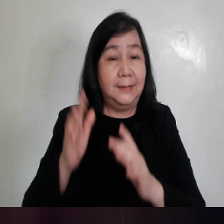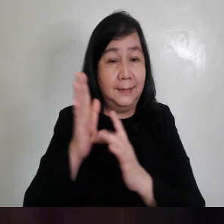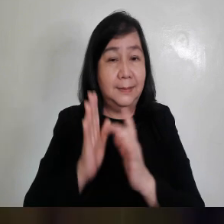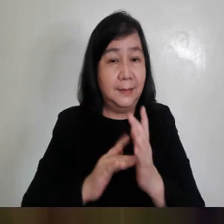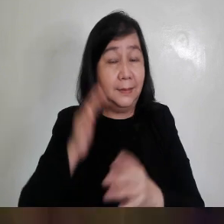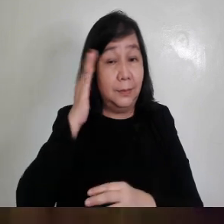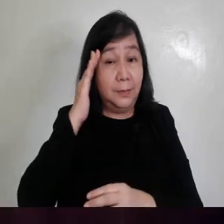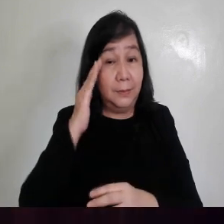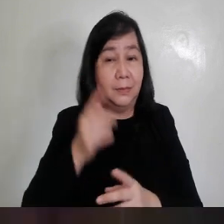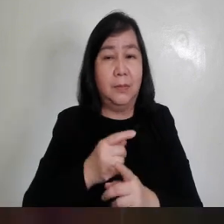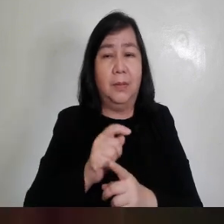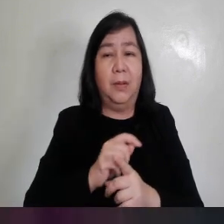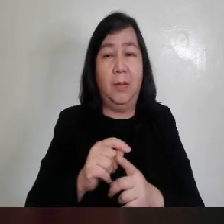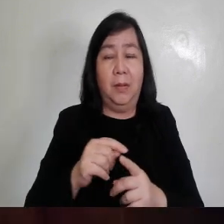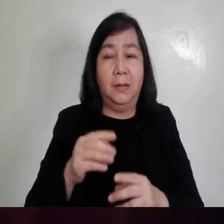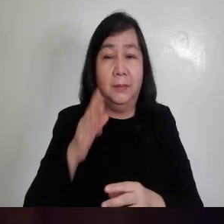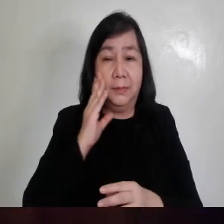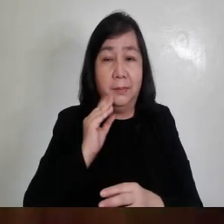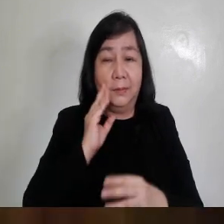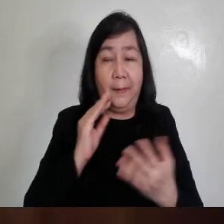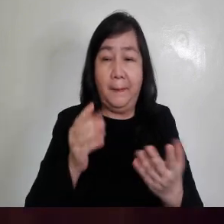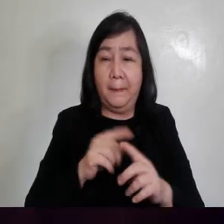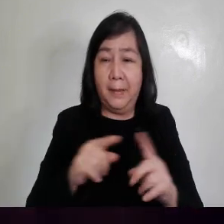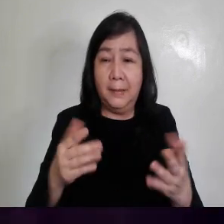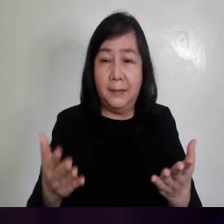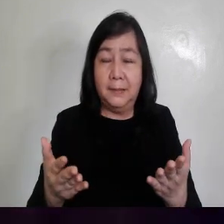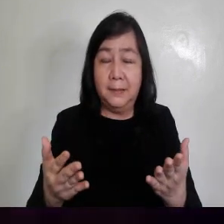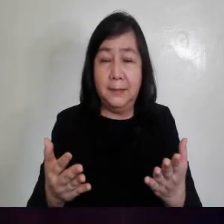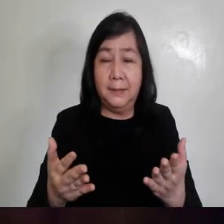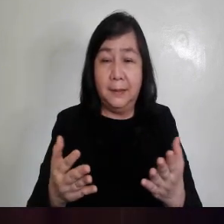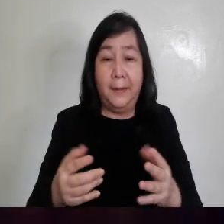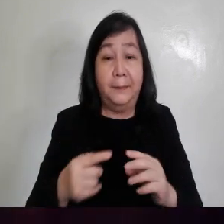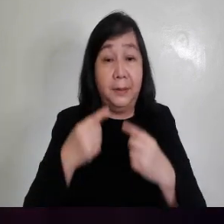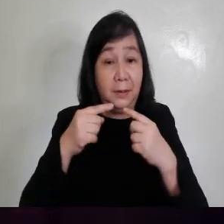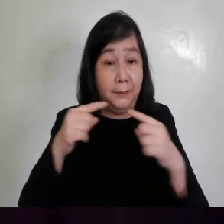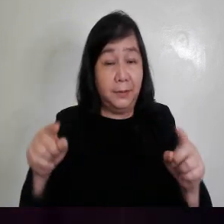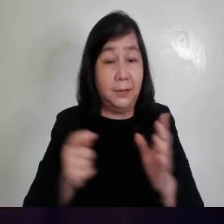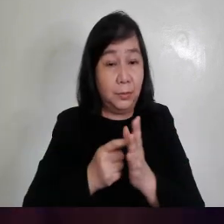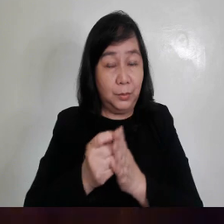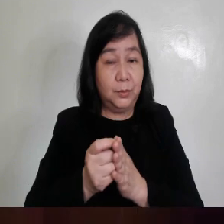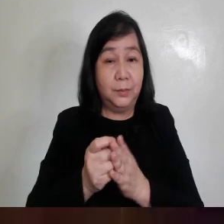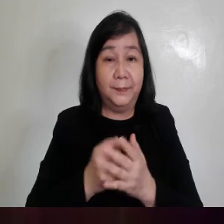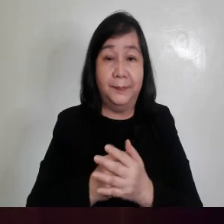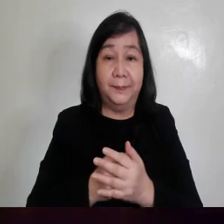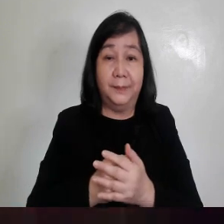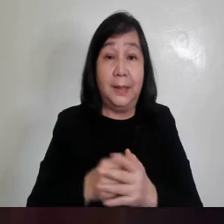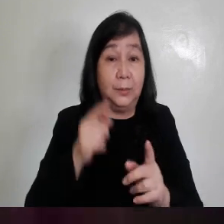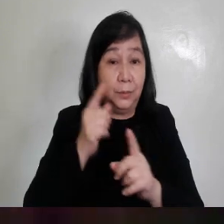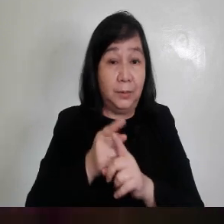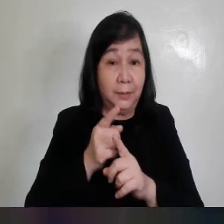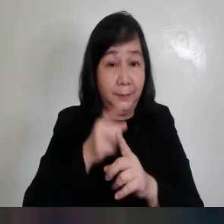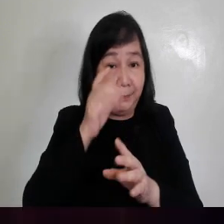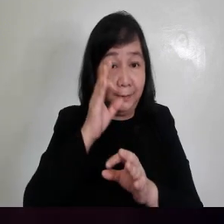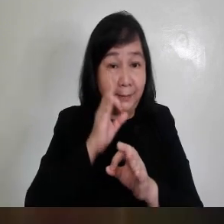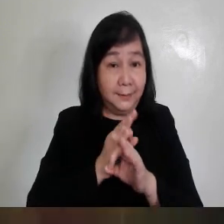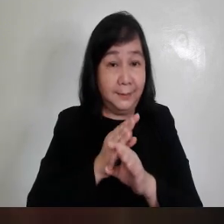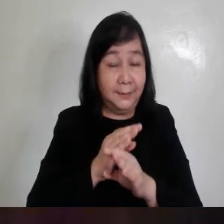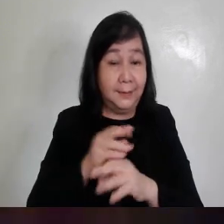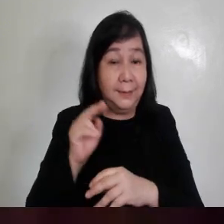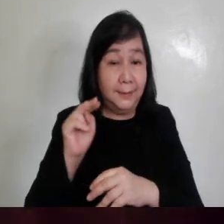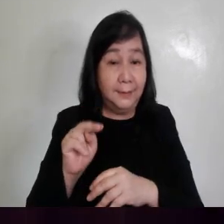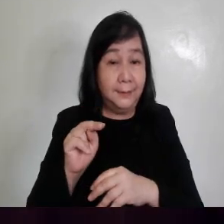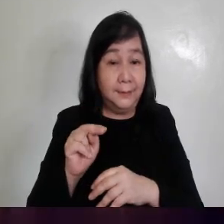ang pag-uusig na kanyang haharapin, ngunit ipinahayag pa rin niya ang katotohanan. Ang tunay na pananampalataya